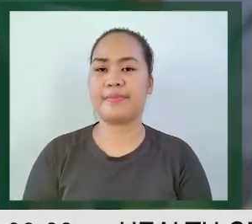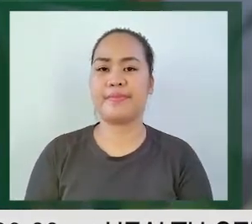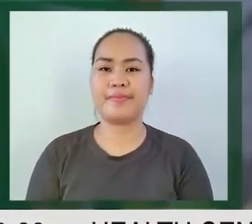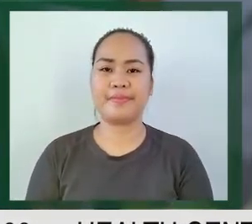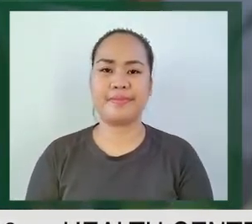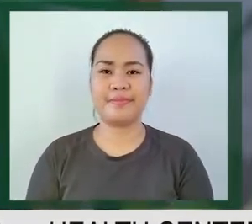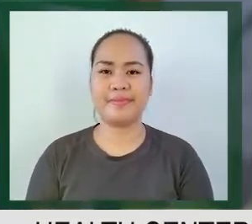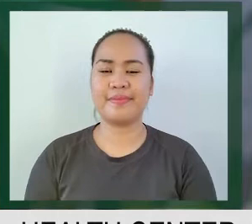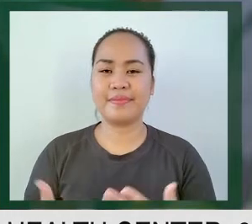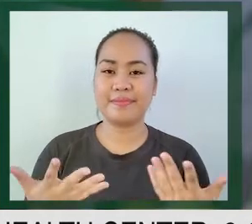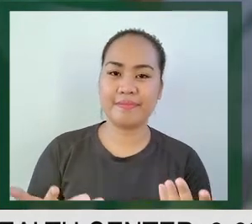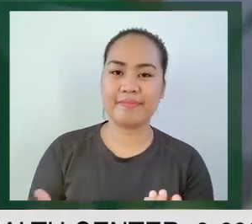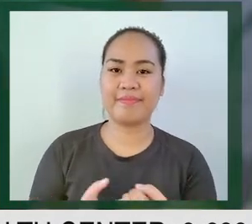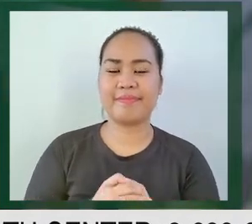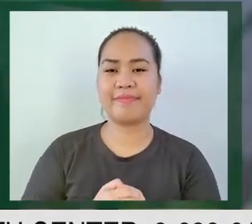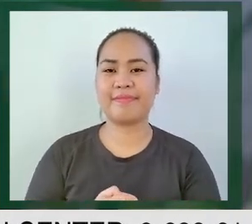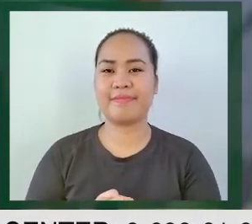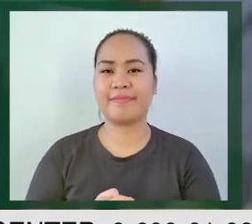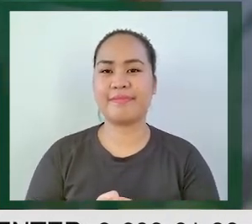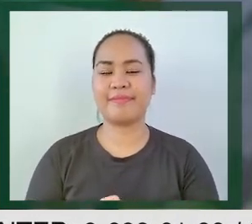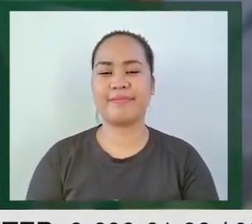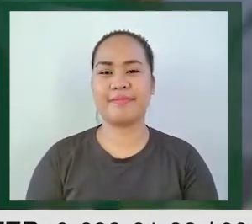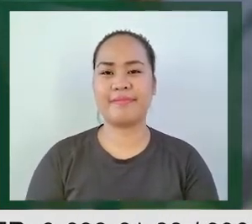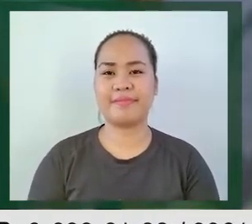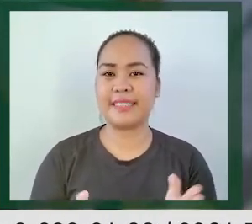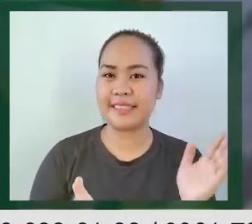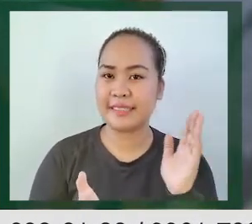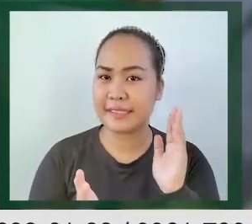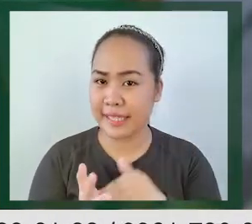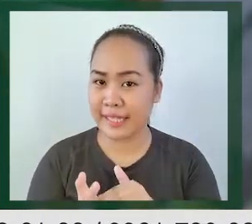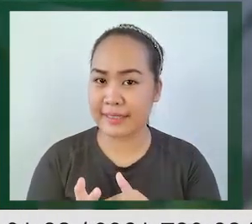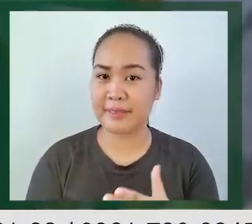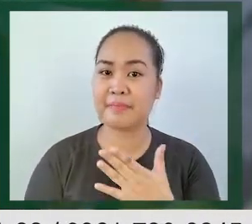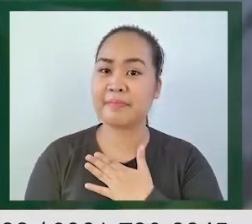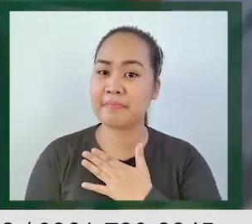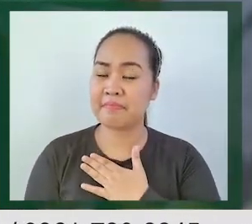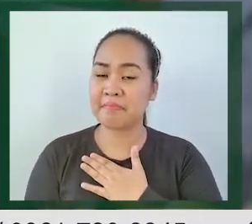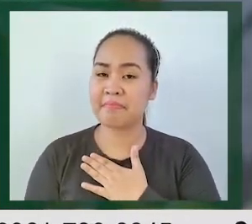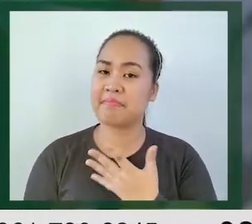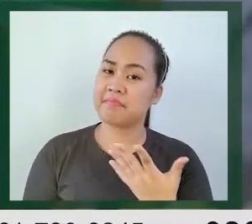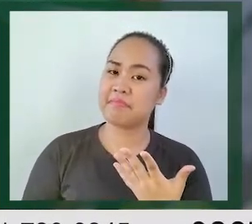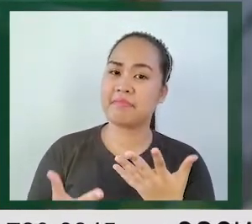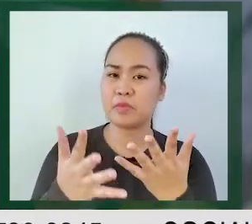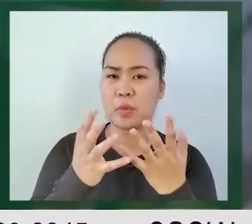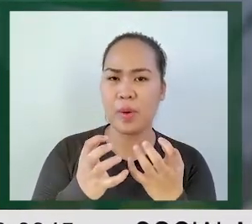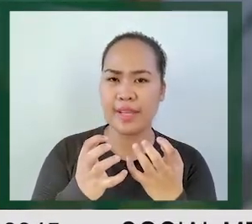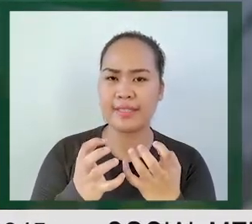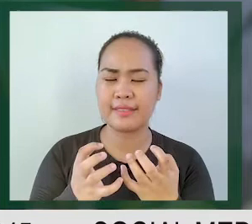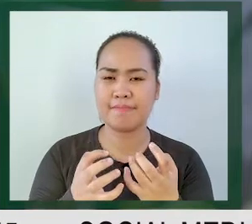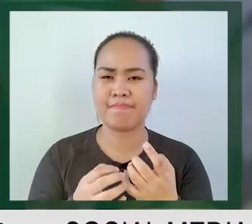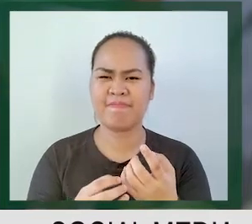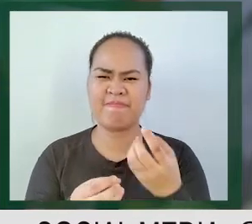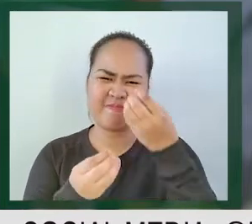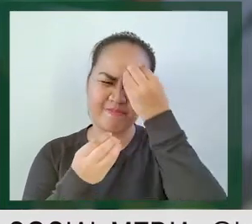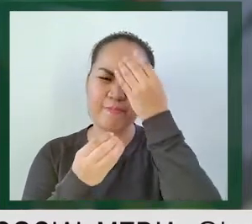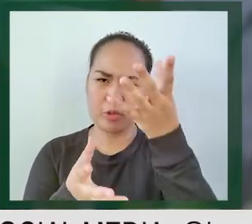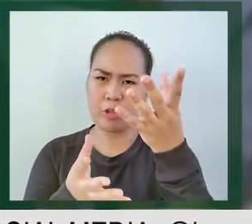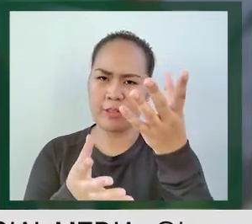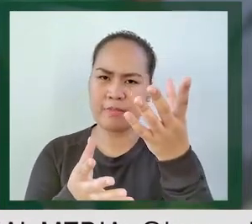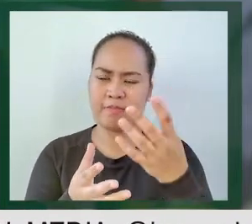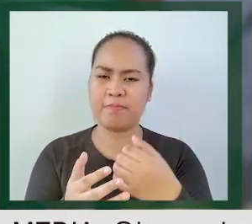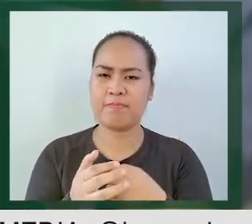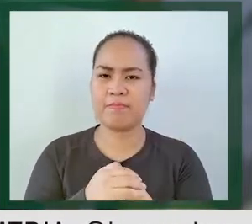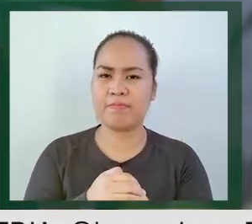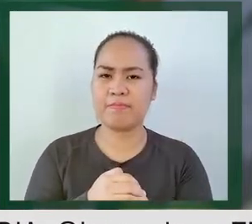again, ang aking gusto ko lamang po i-reiterate, no, na sa ating barangay, no, sa ating ito, fact na